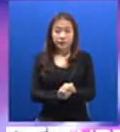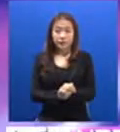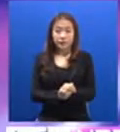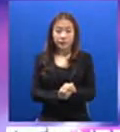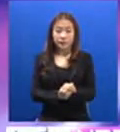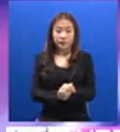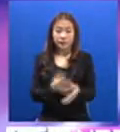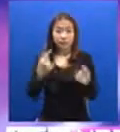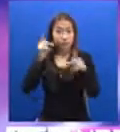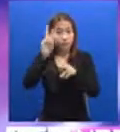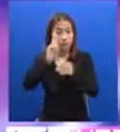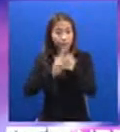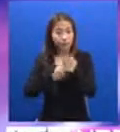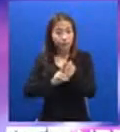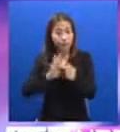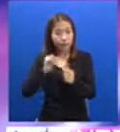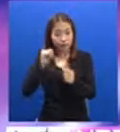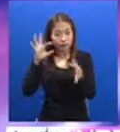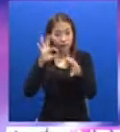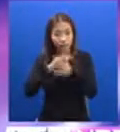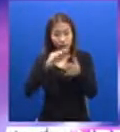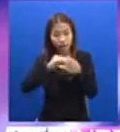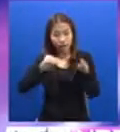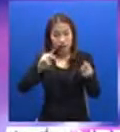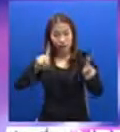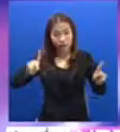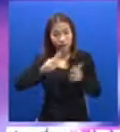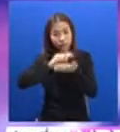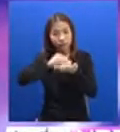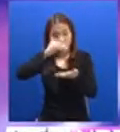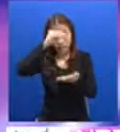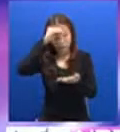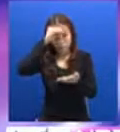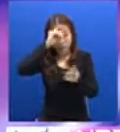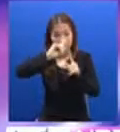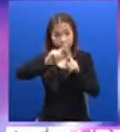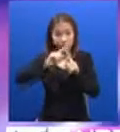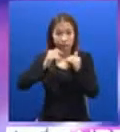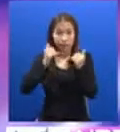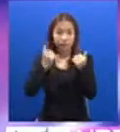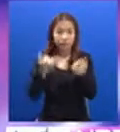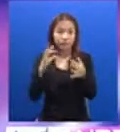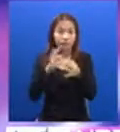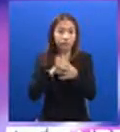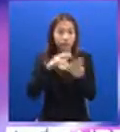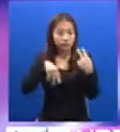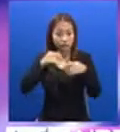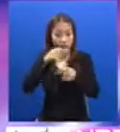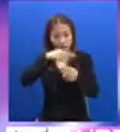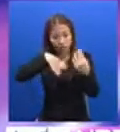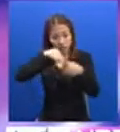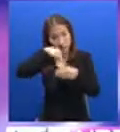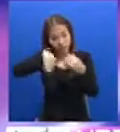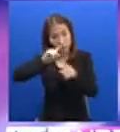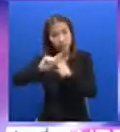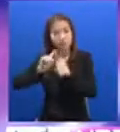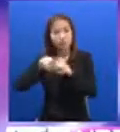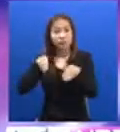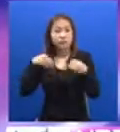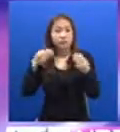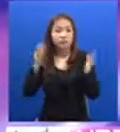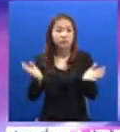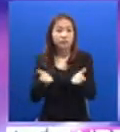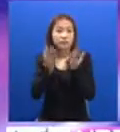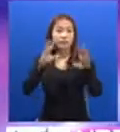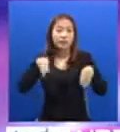รัฐมนตรีว่าการกระทรวงศึกษาธิการเร่งจัดตั้งศูนย์ขับเคลื่อนการพัฒนาตามหลักปรัชญาของเศรษฐกิจพอเพียงส่งเสริมให้